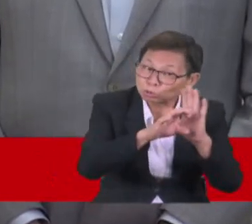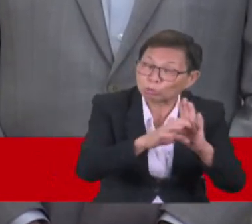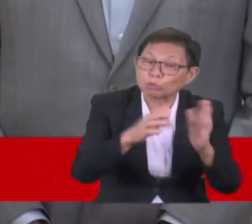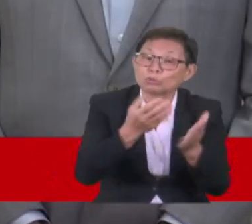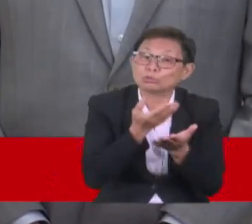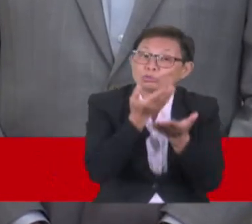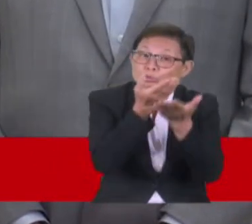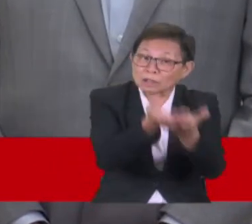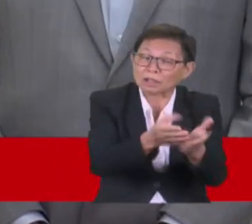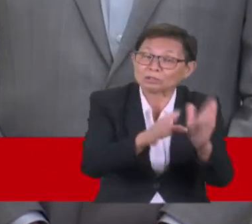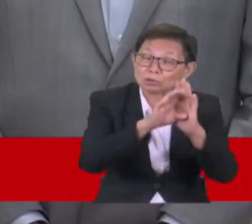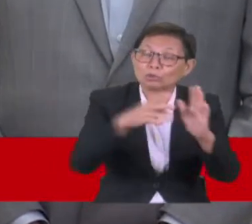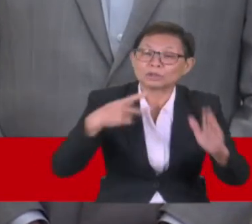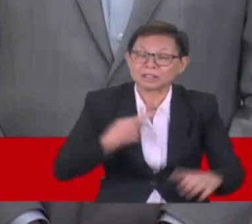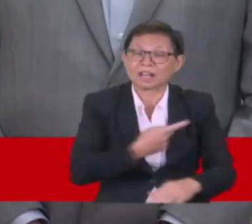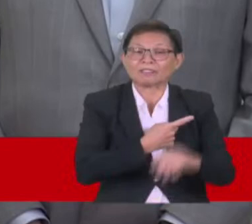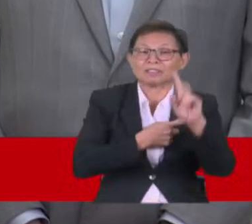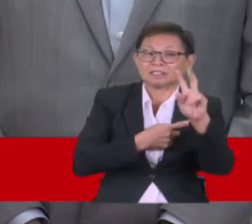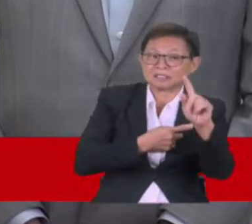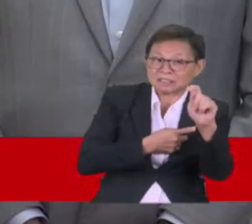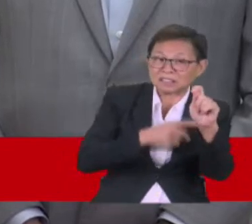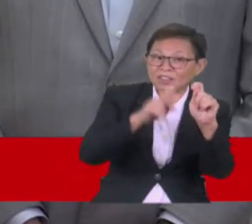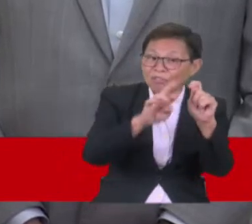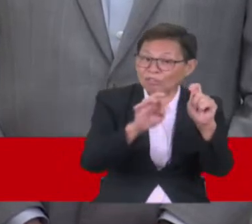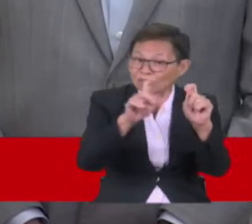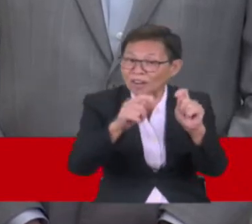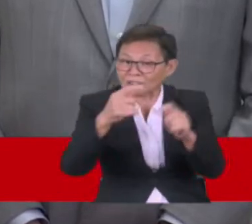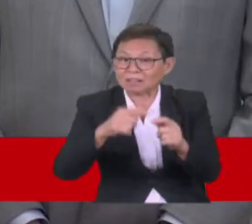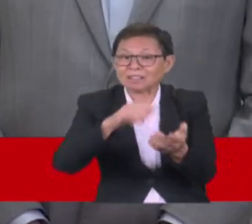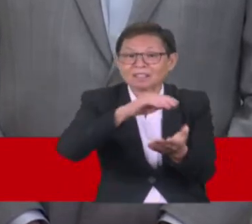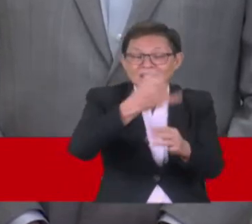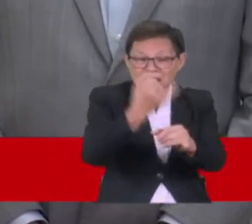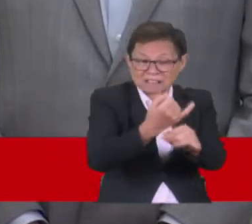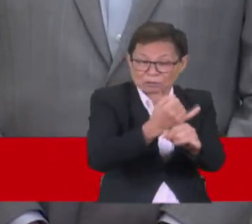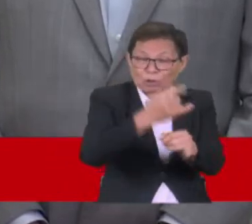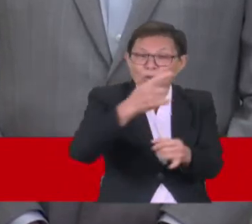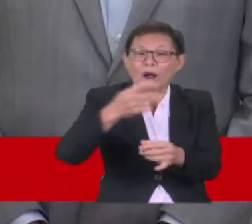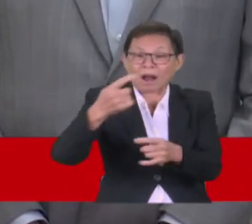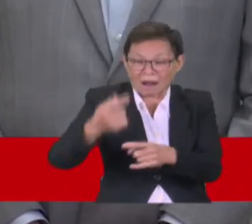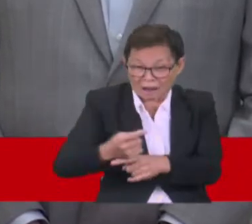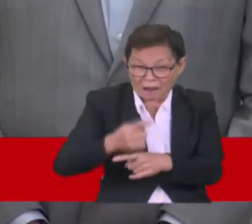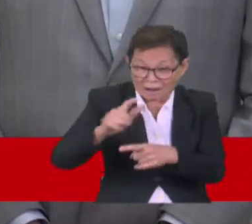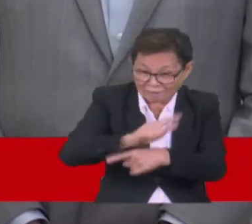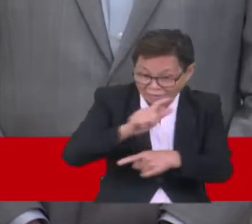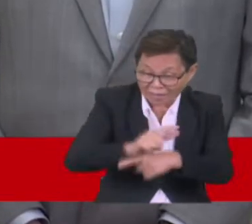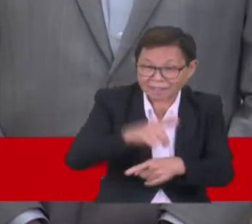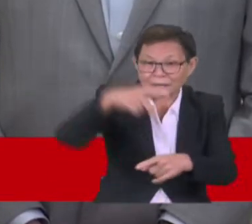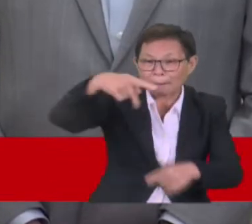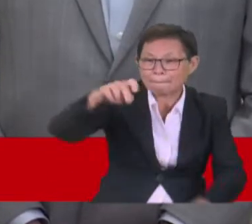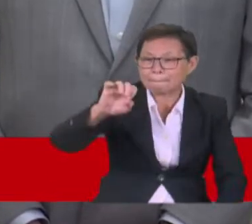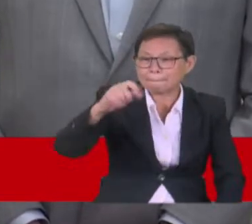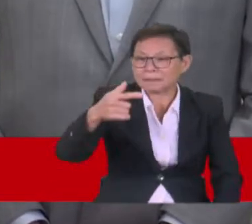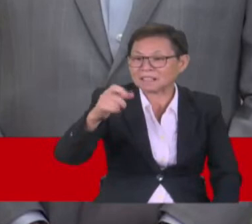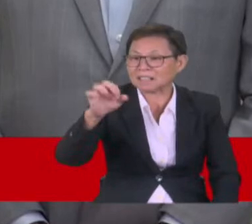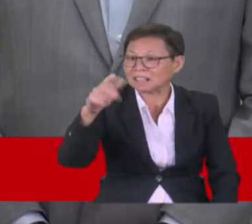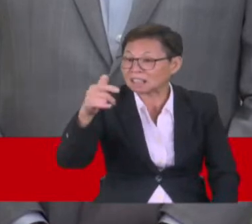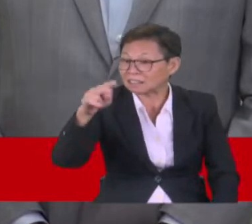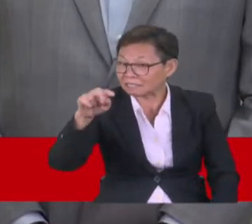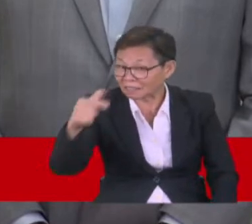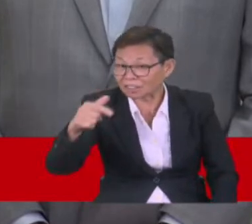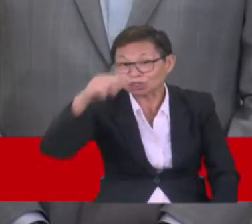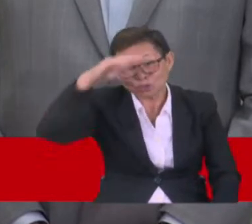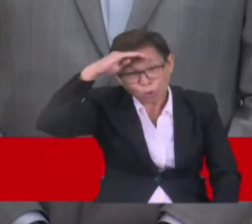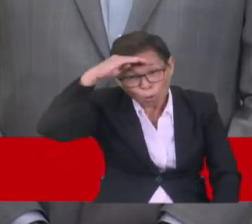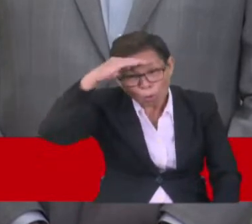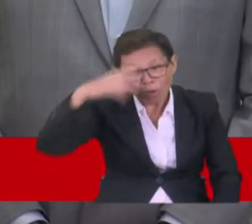ada Tibet atau sudut latihan di pengarang maka kita